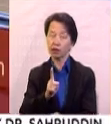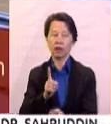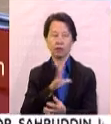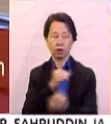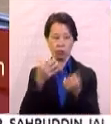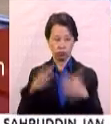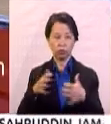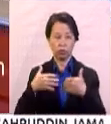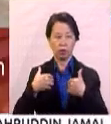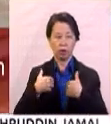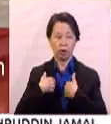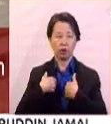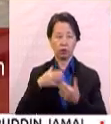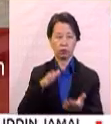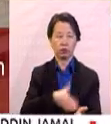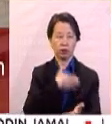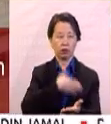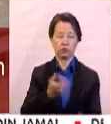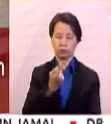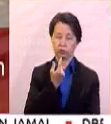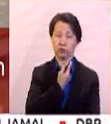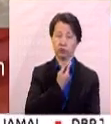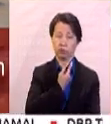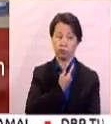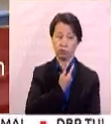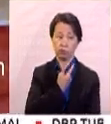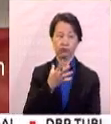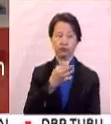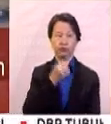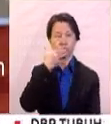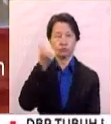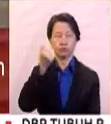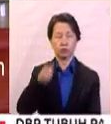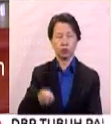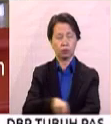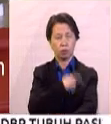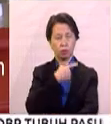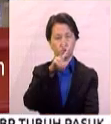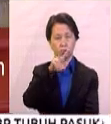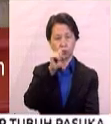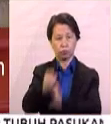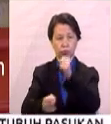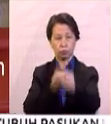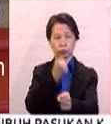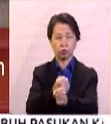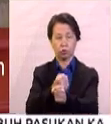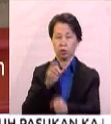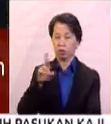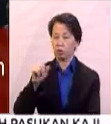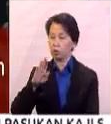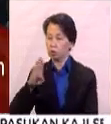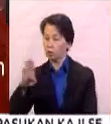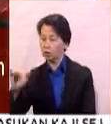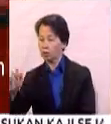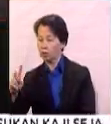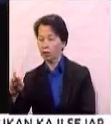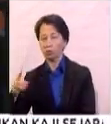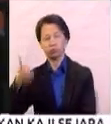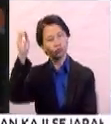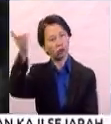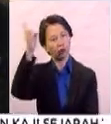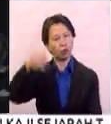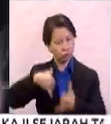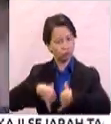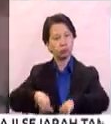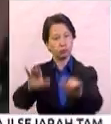sudah mempunyai lagu solo sendiri. Jelasnya, sepanjang lebih 20 tahun Rabani meneruskan perjuangan dakwah,